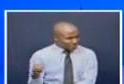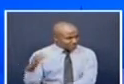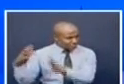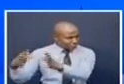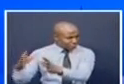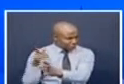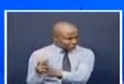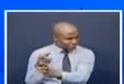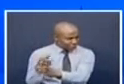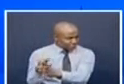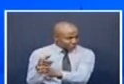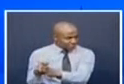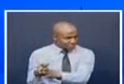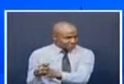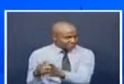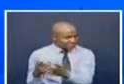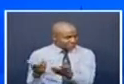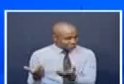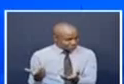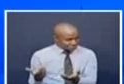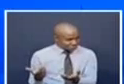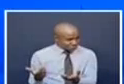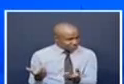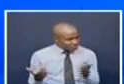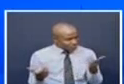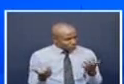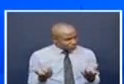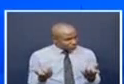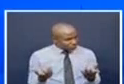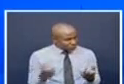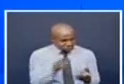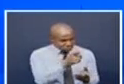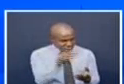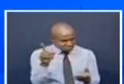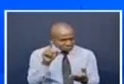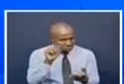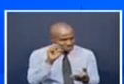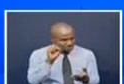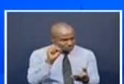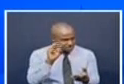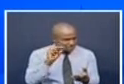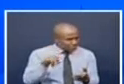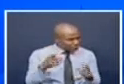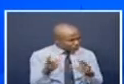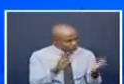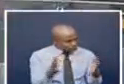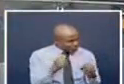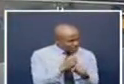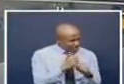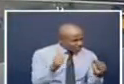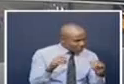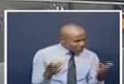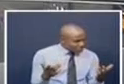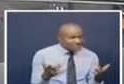tanzo vinavyounda muungano ulioko madarakani wa Jubilee. Je, uhusiano wako na wabunge hao uko vipi?